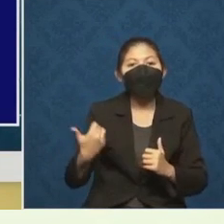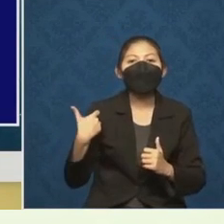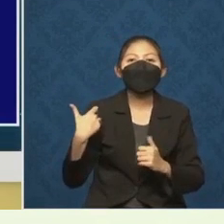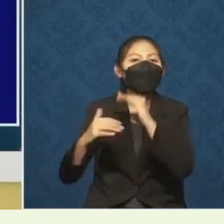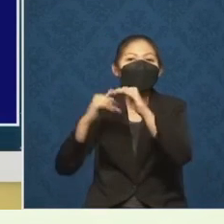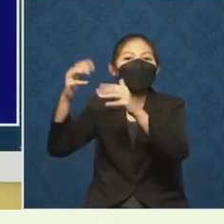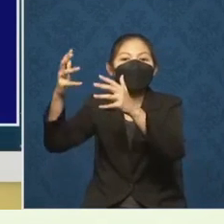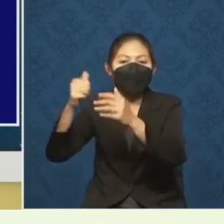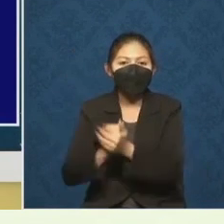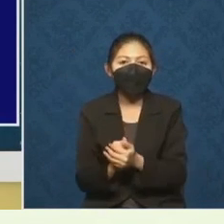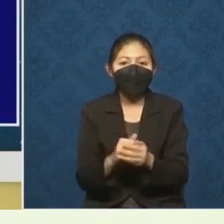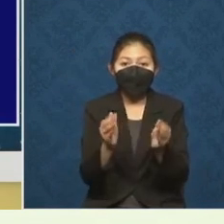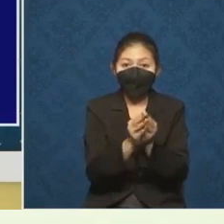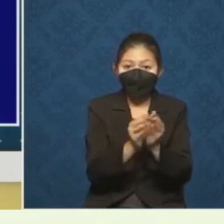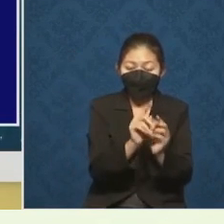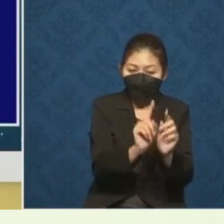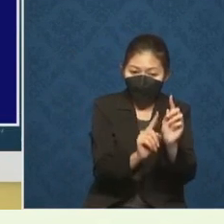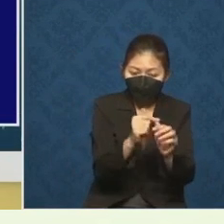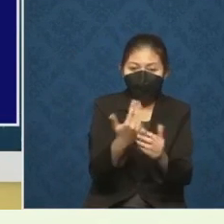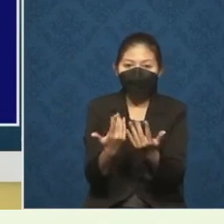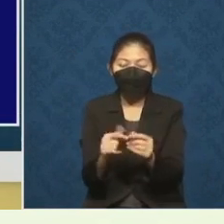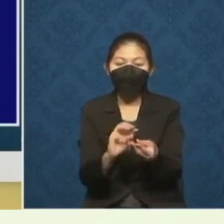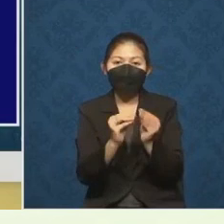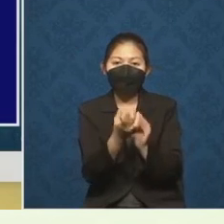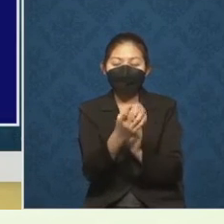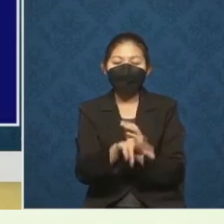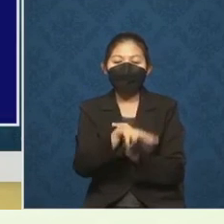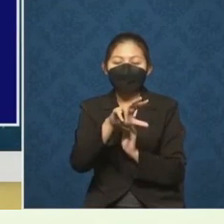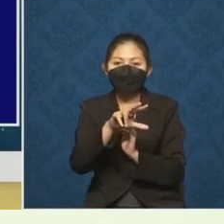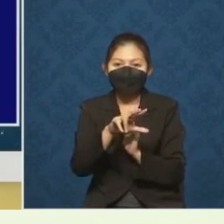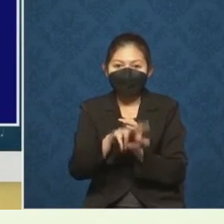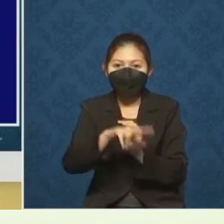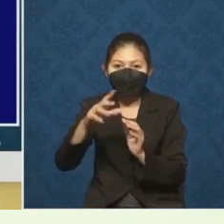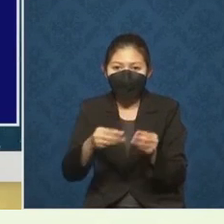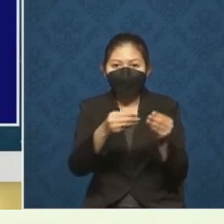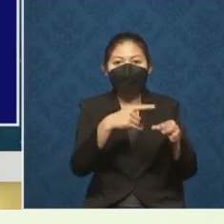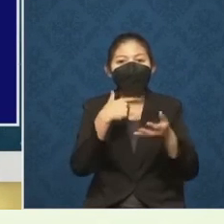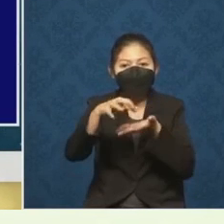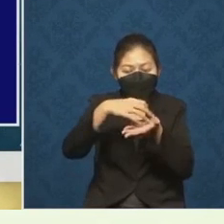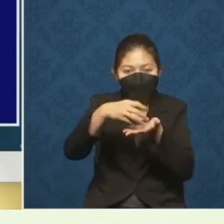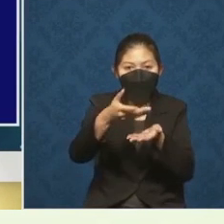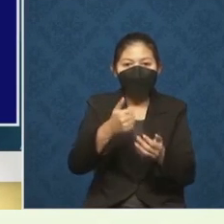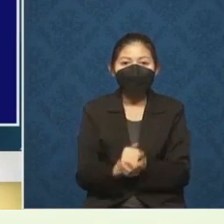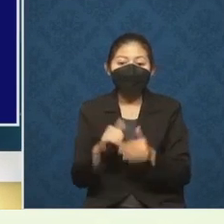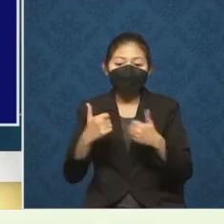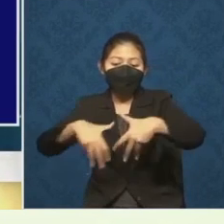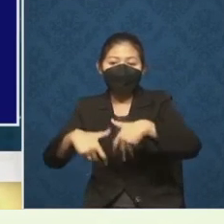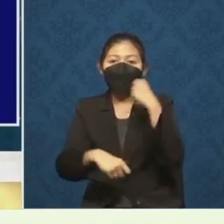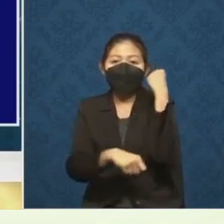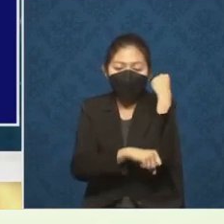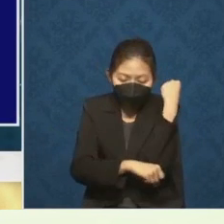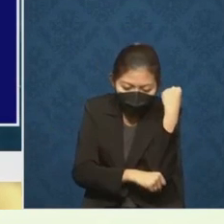เลขไว้ให้ทางเพื่อไทยพูดกันแล้วกันนะครับนะประเทศชาติประชาชนยากจนนะครับนะ